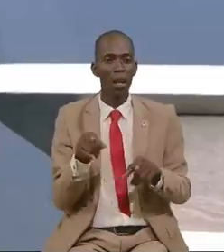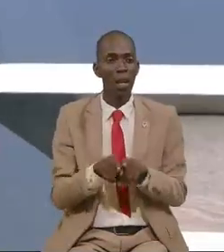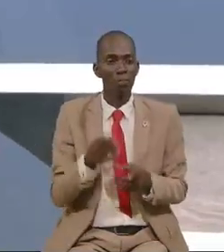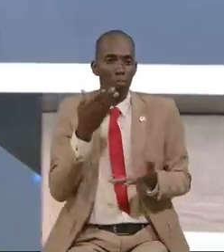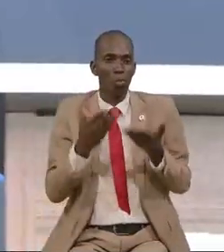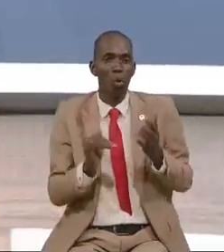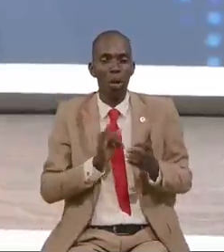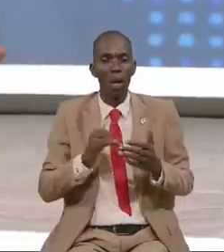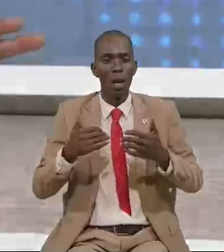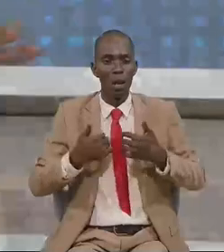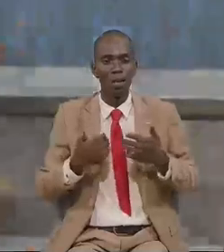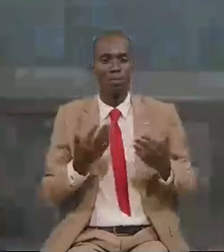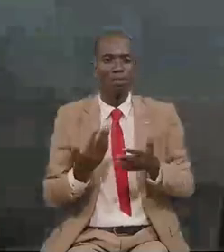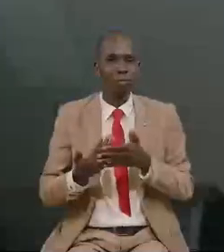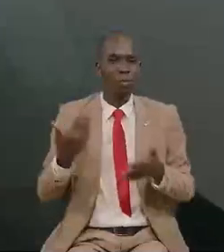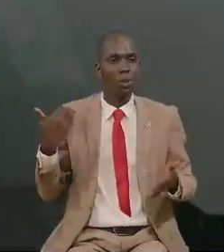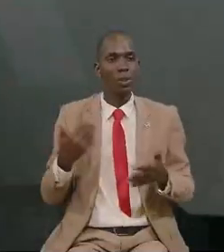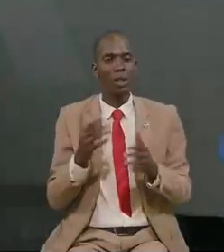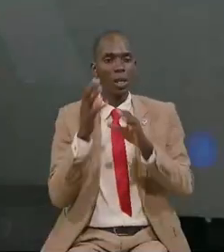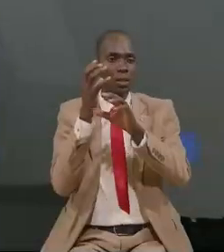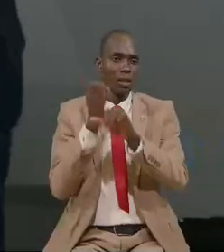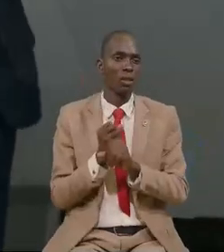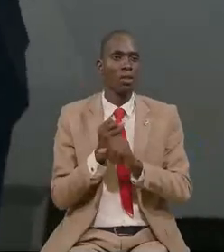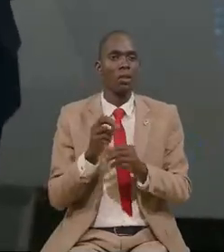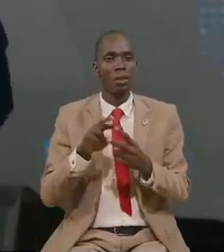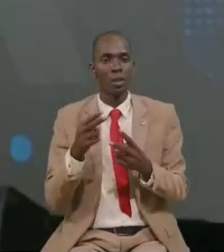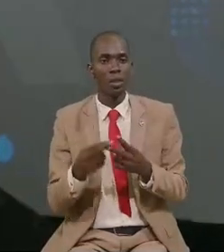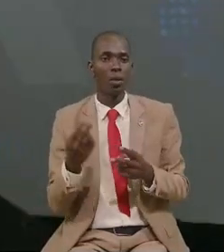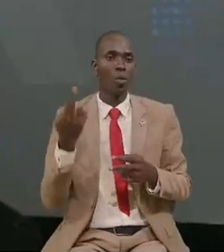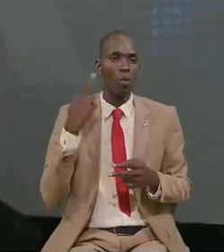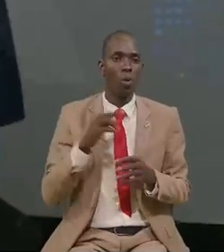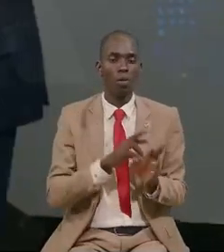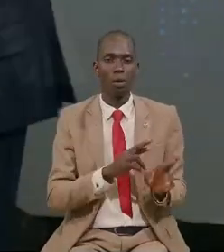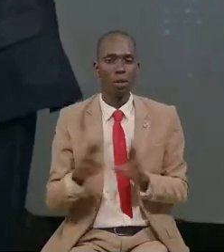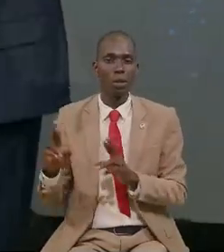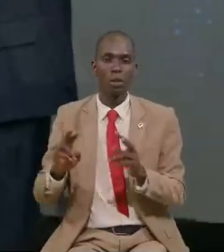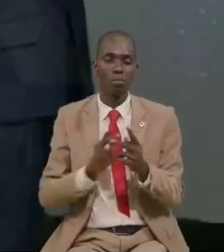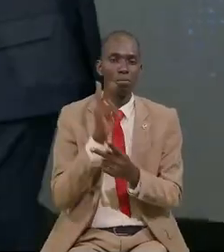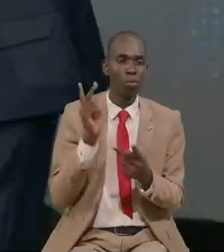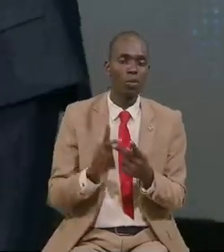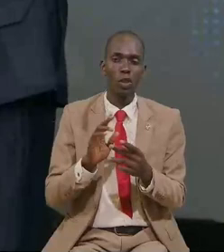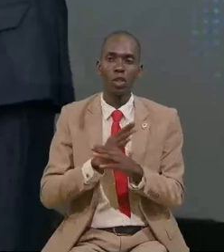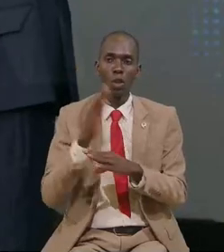prix, ayant atteint la perfection complète, totalement complète en tout.